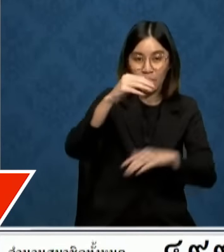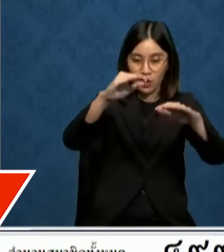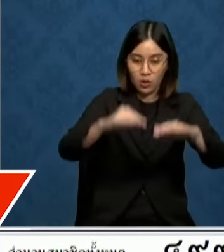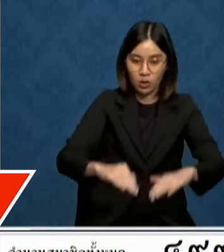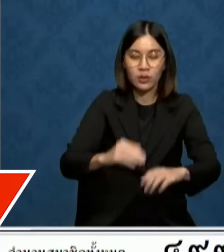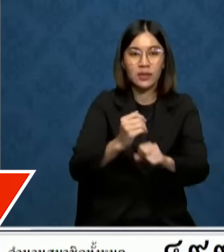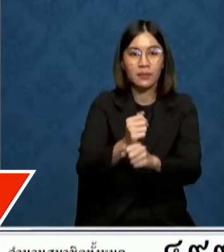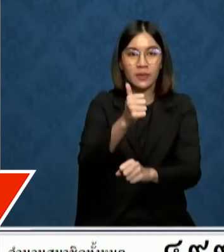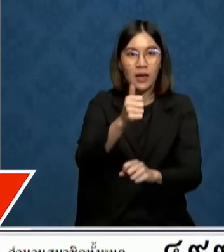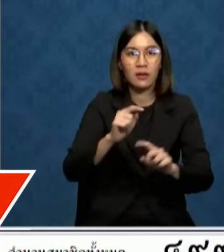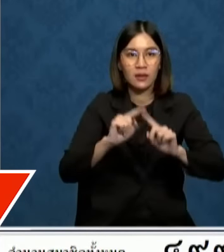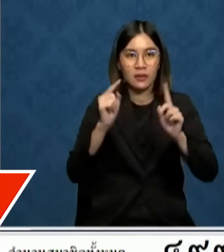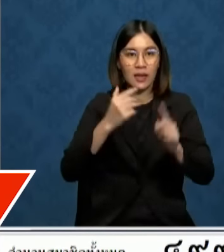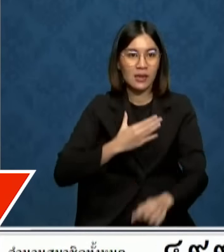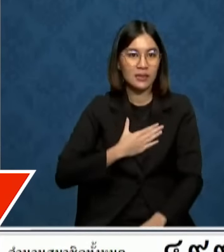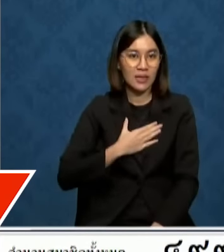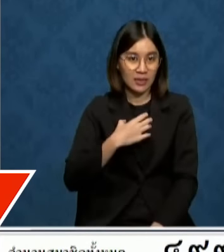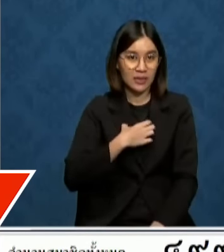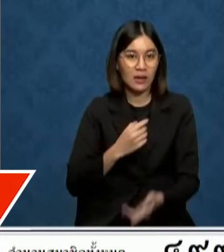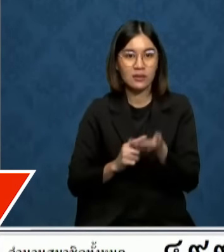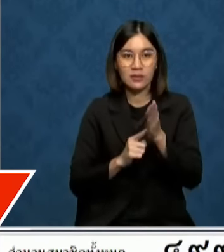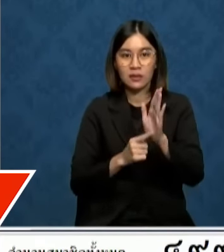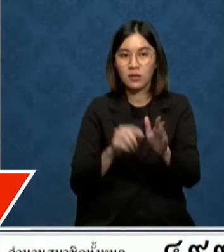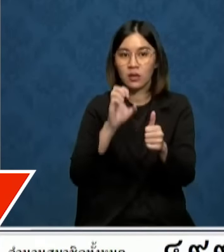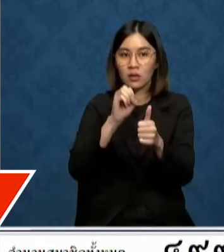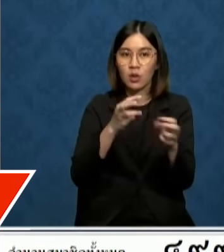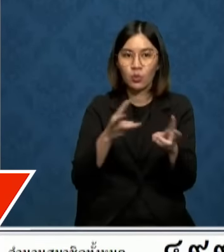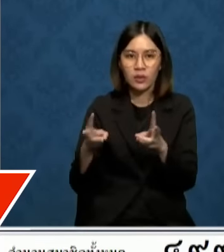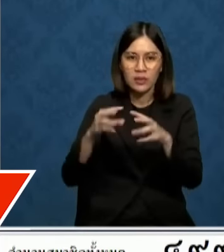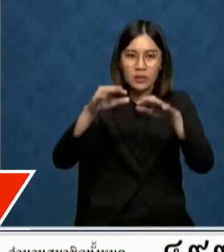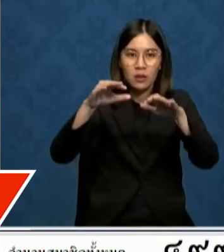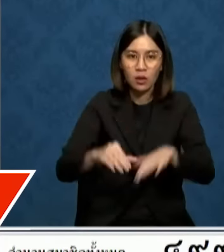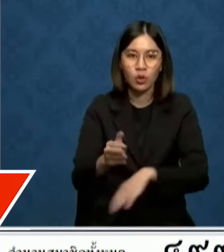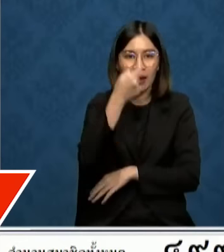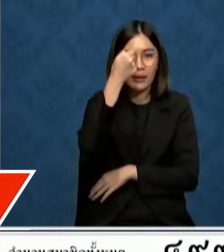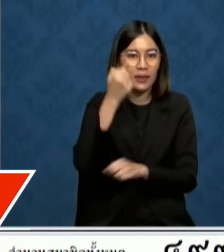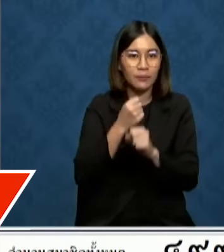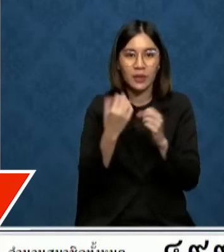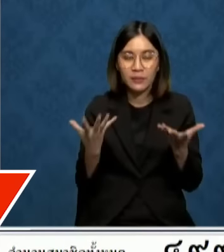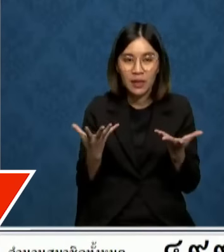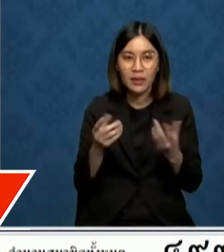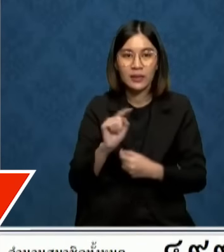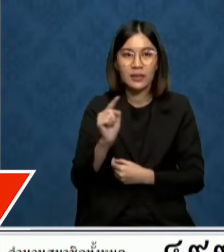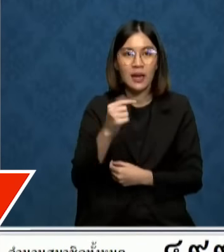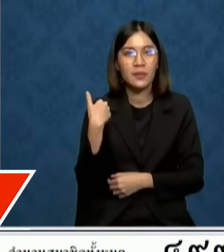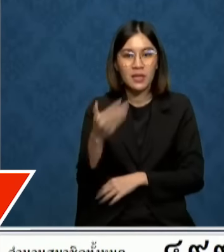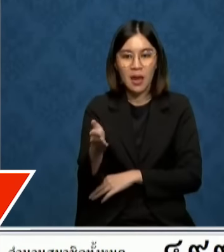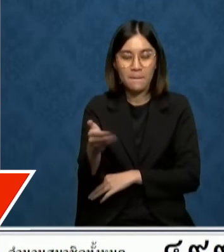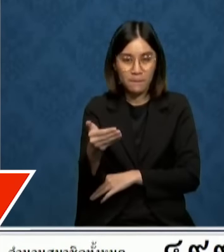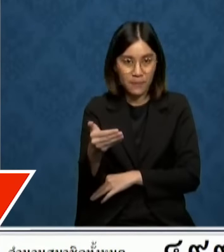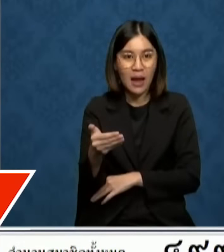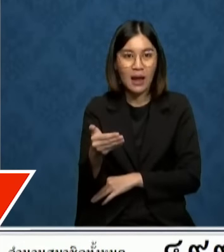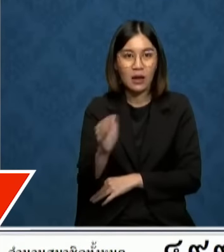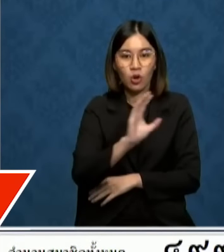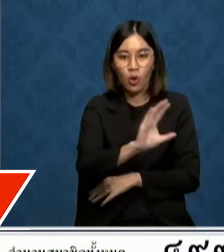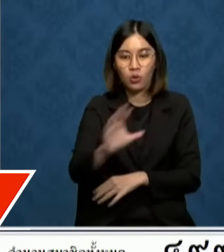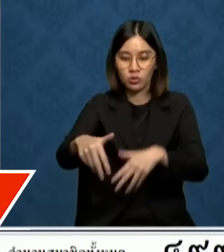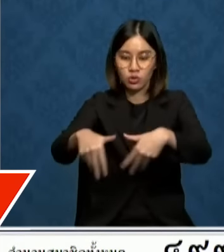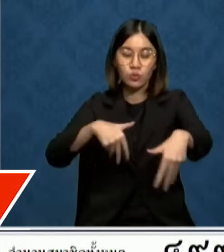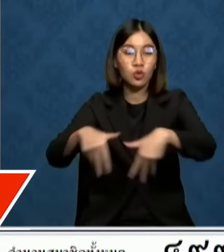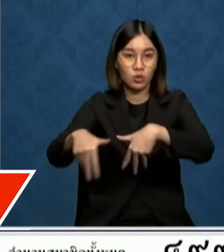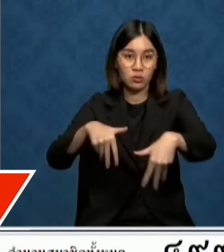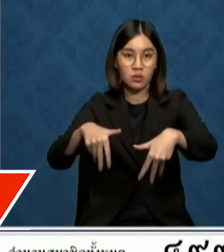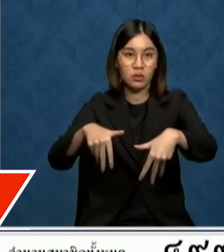ดำได้แต่ดิฉันอยากจะเสนอแนะเกี่ยวกับการลดปริมาณปลาหมอคางดำด้วยการใช้ปลานักหน้าท้องถิ่นของแต่ละพื้น